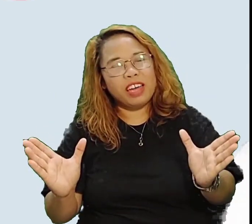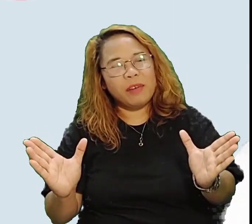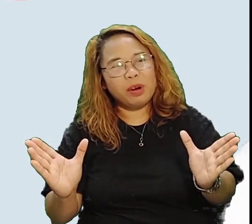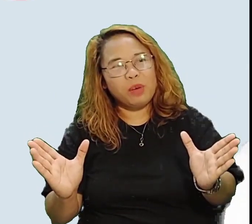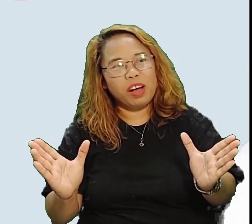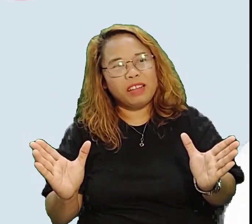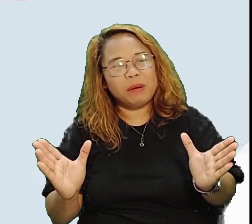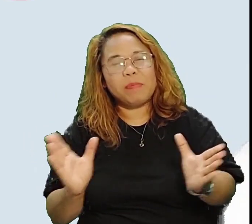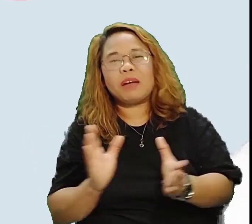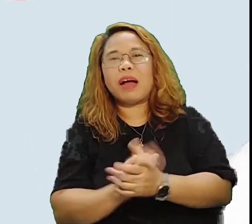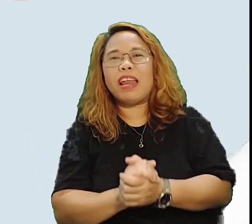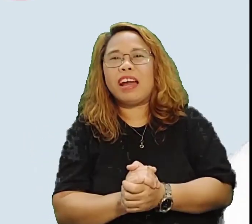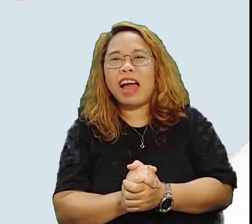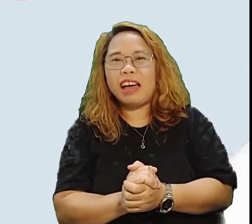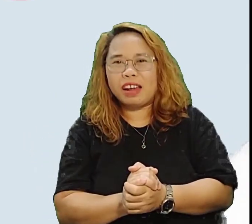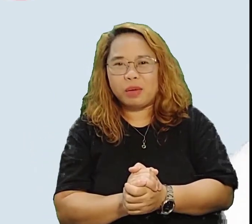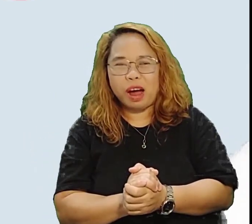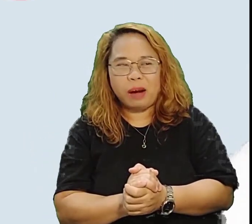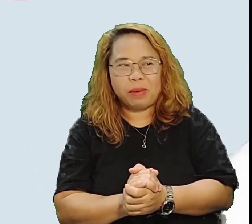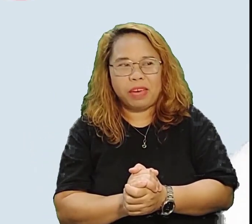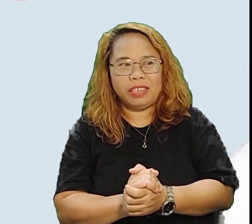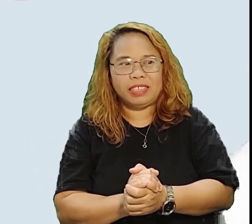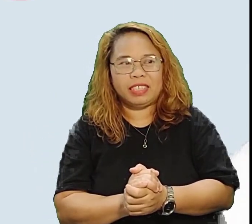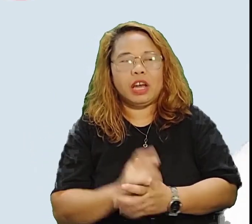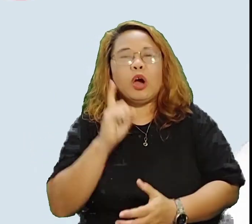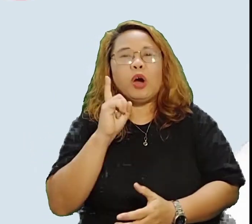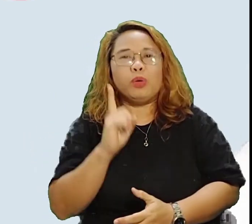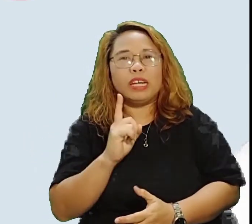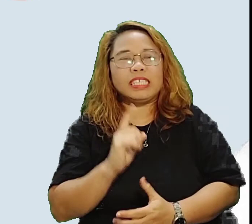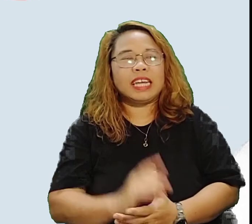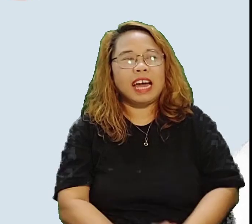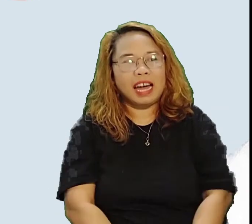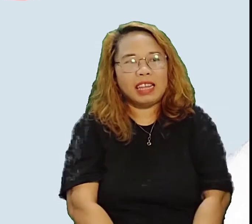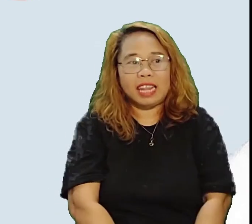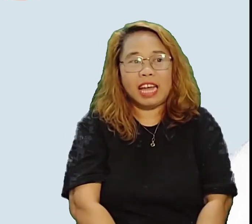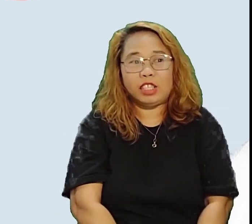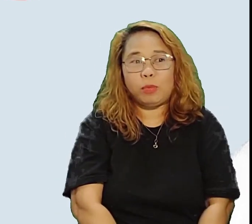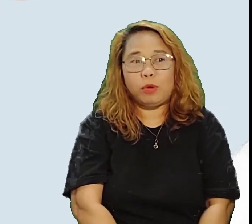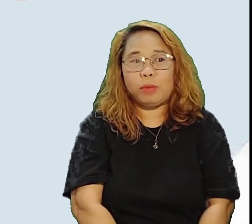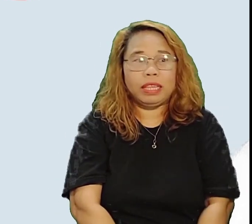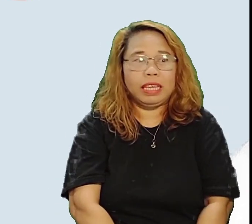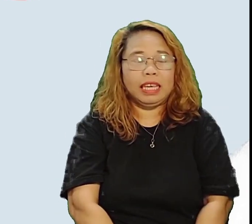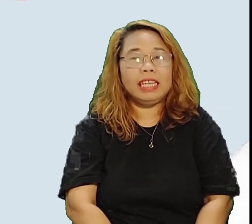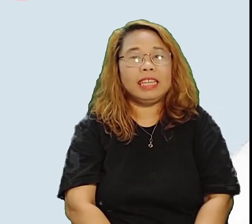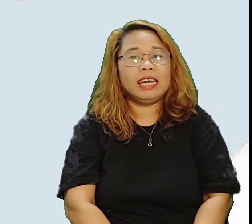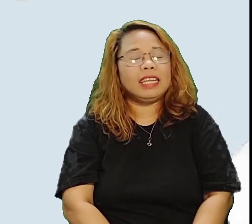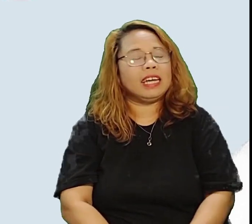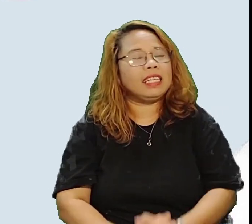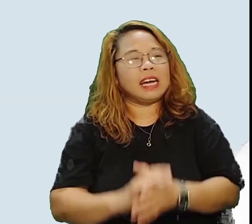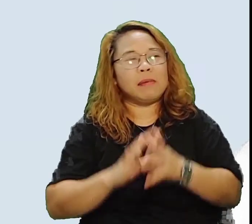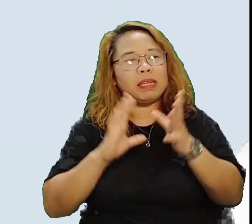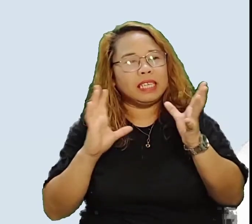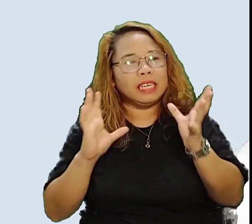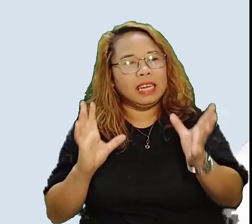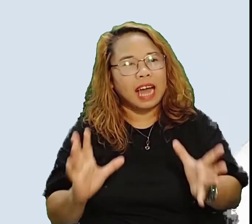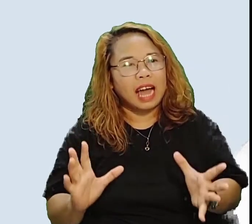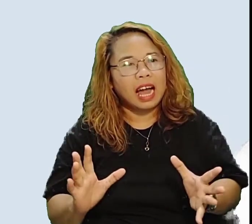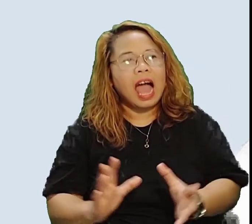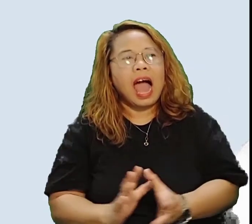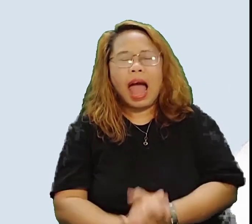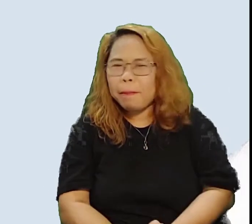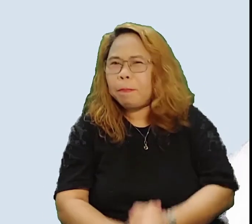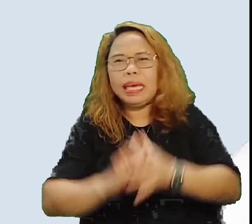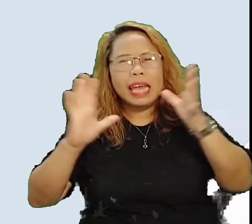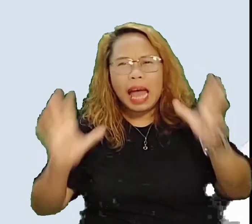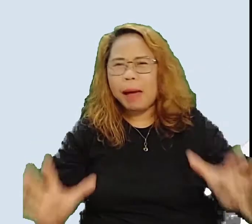Masayang buhay everyone, mapagpalang araw, Arpes. Una sa lahat, nais ko pong batiin ng isang